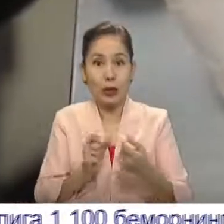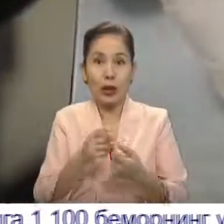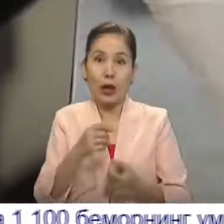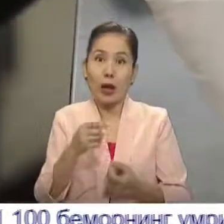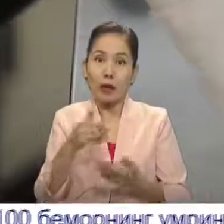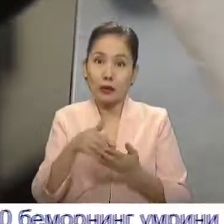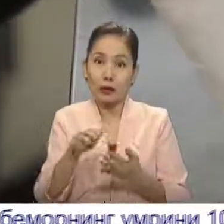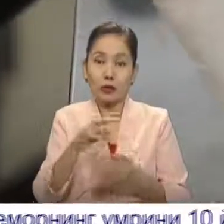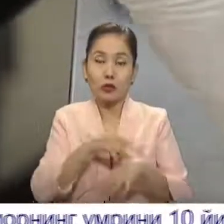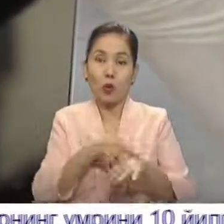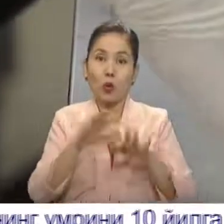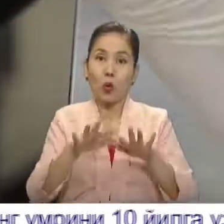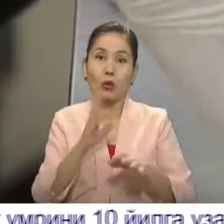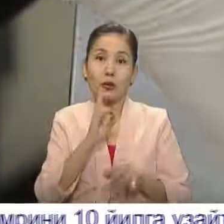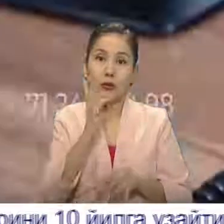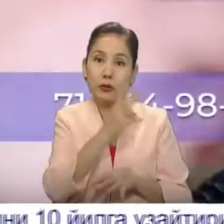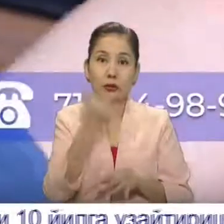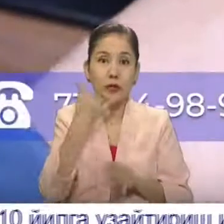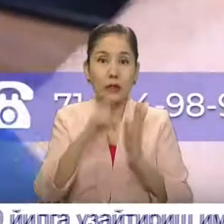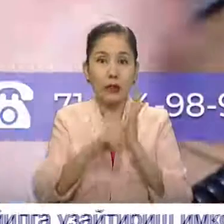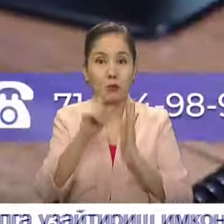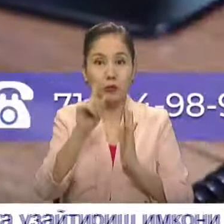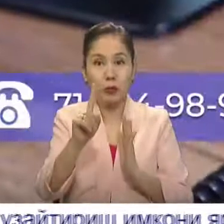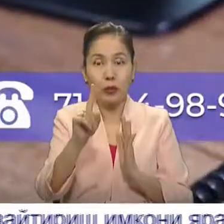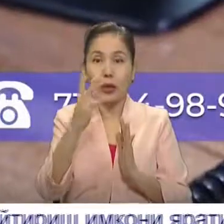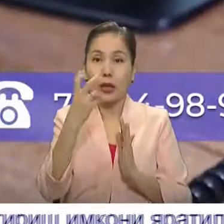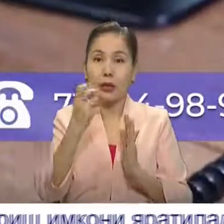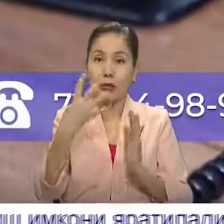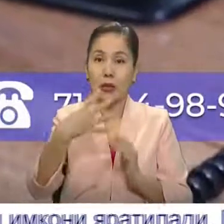duch kelsangiz, soliq organlarining ishonch telefoni 71 kodli